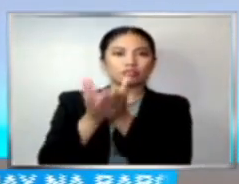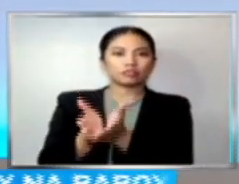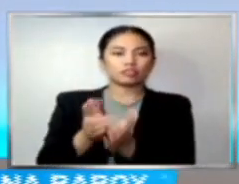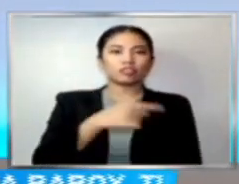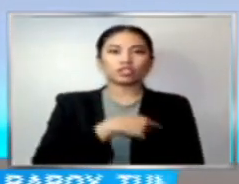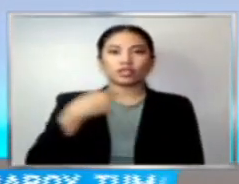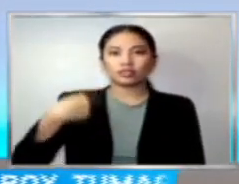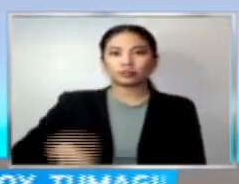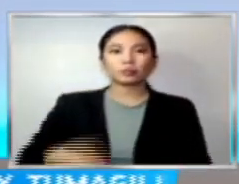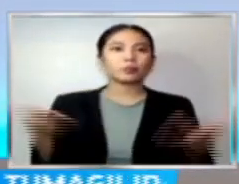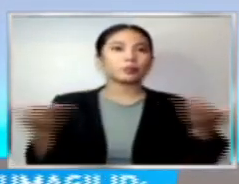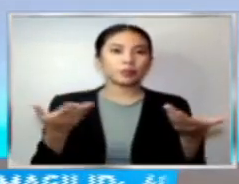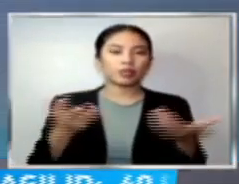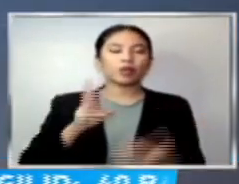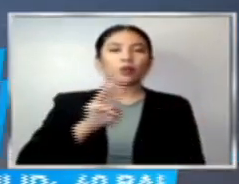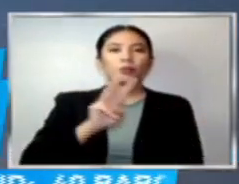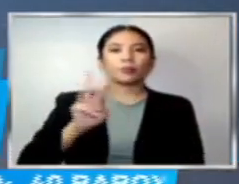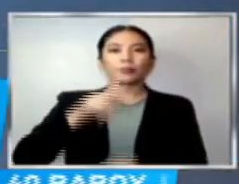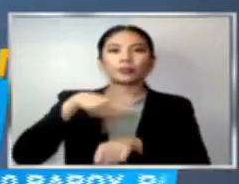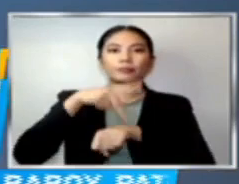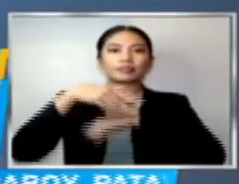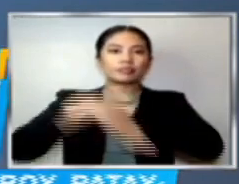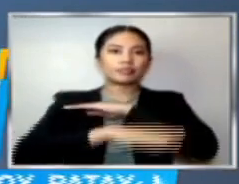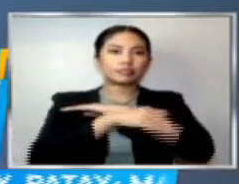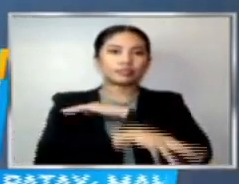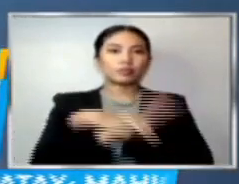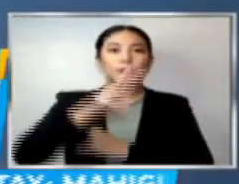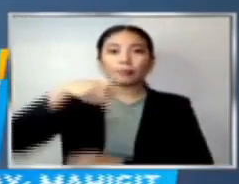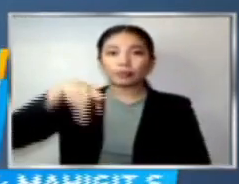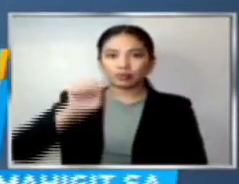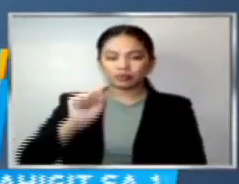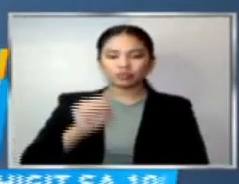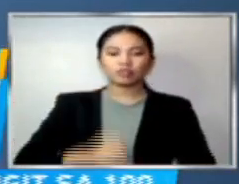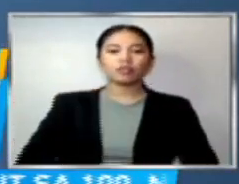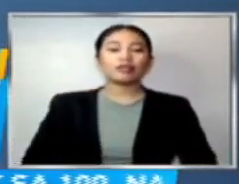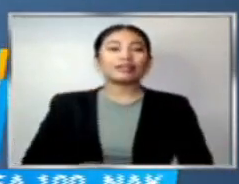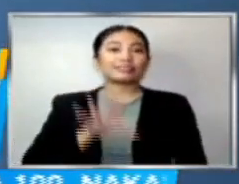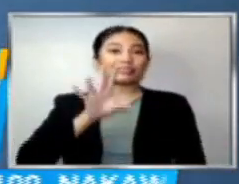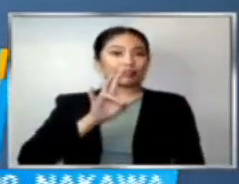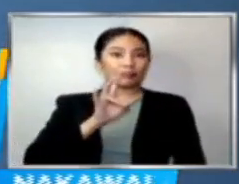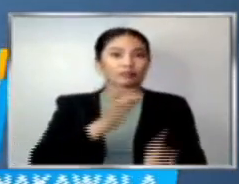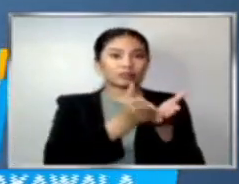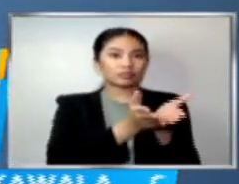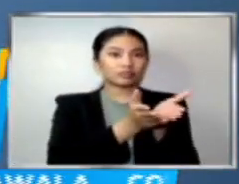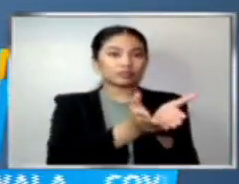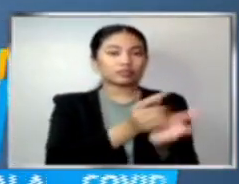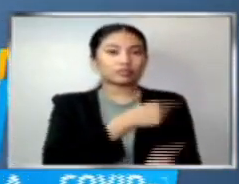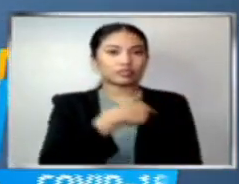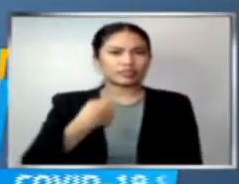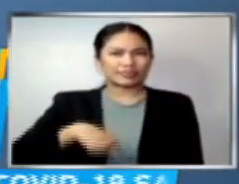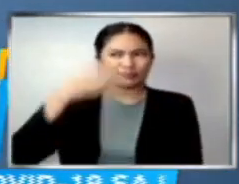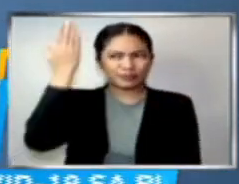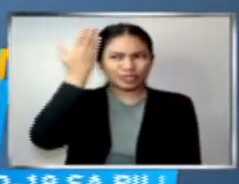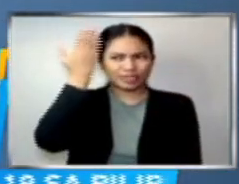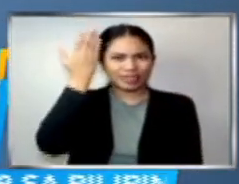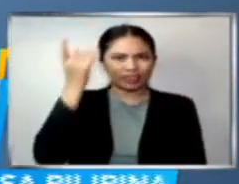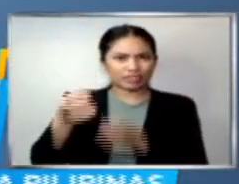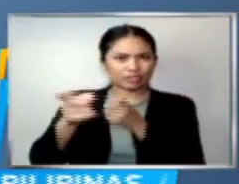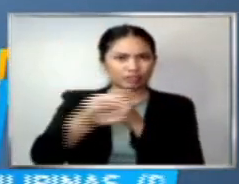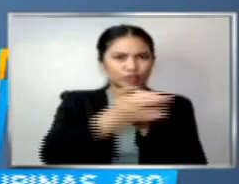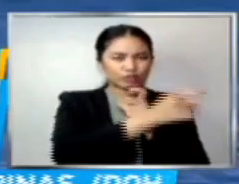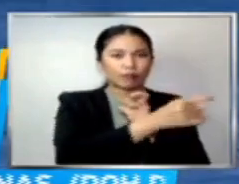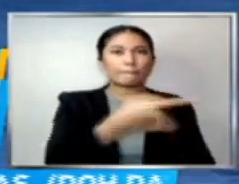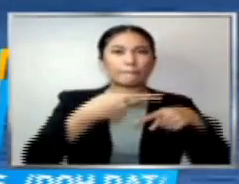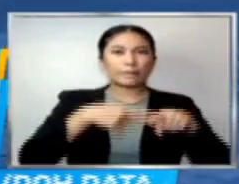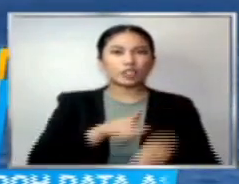Chino? Rafi, pitong Chinese maritime militia vessels sa mga barkong nagpapanggap ng mga banging isda ang sinita ng